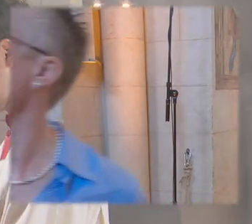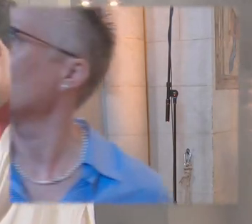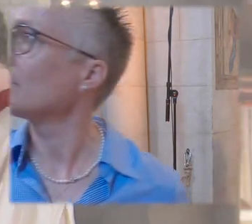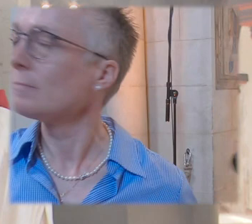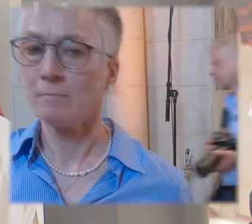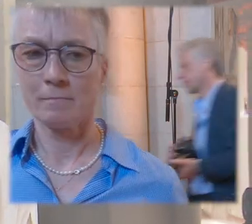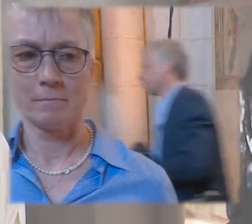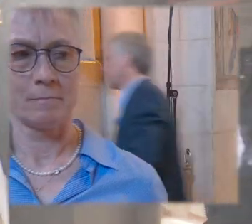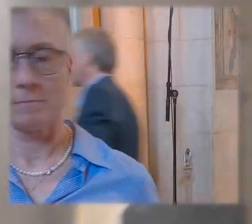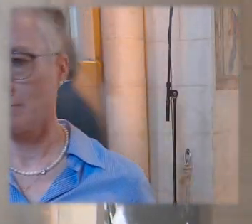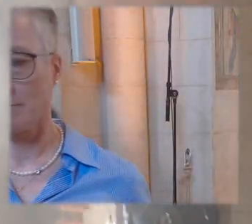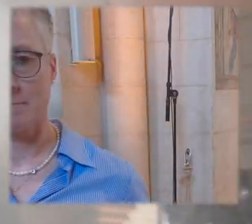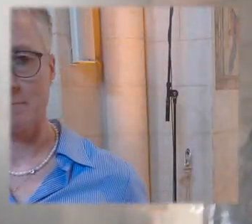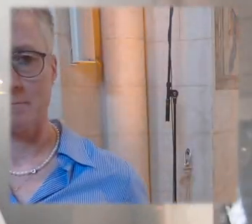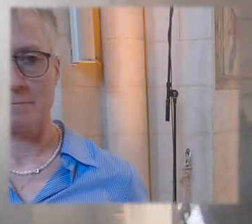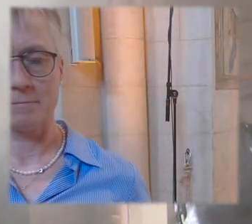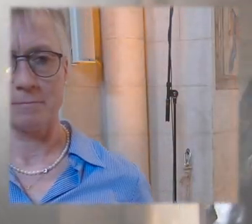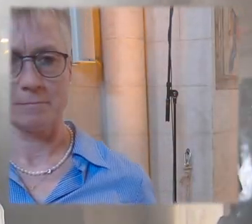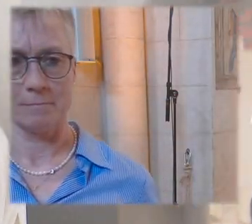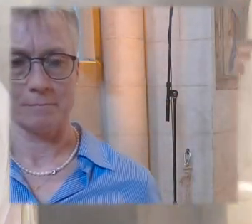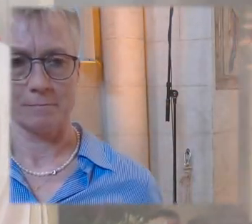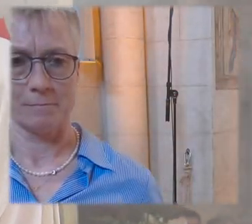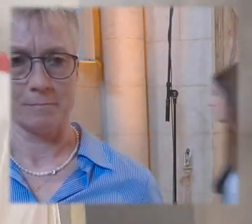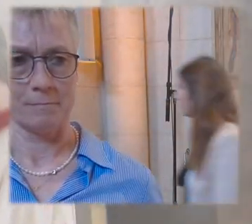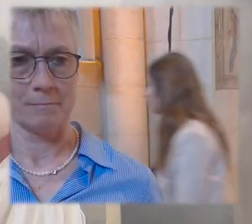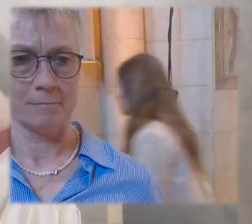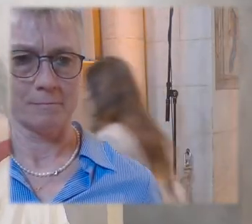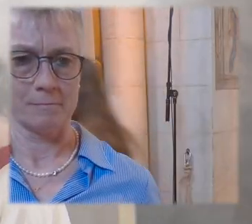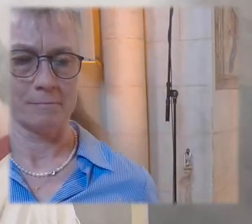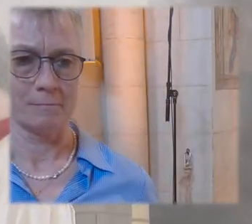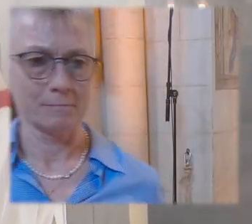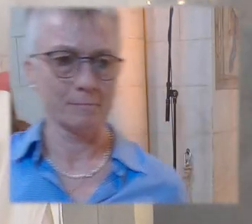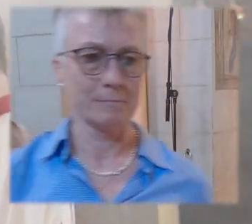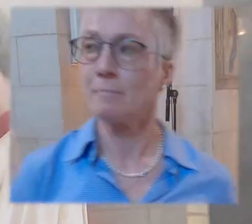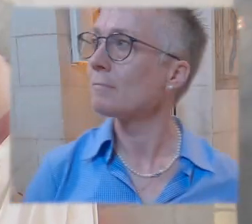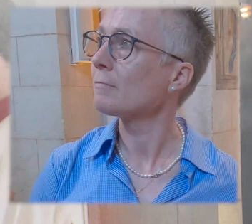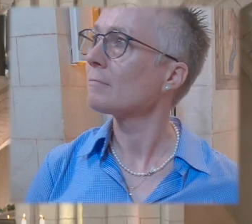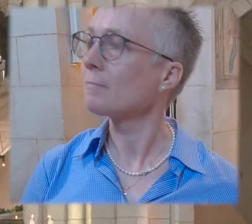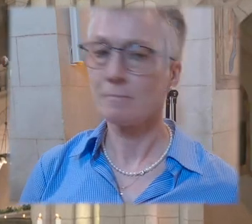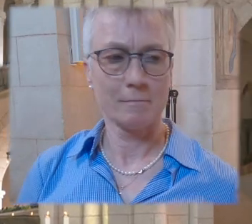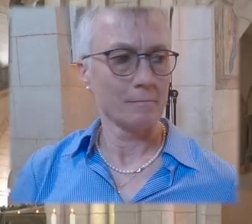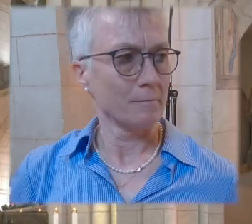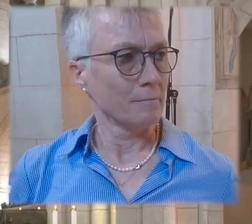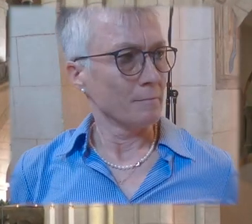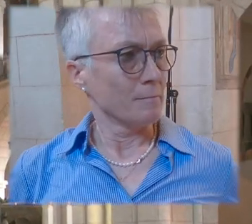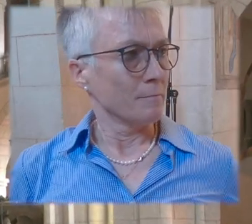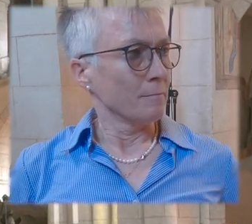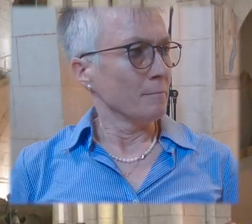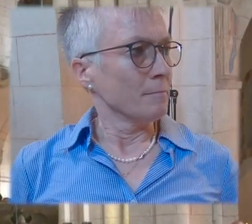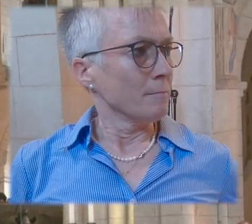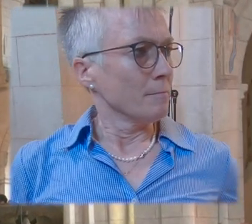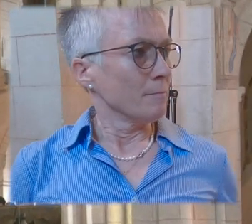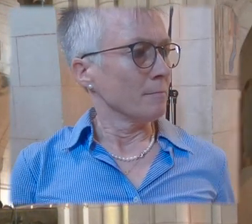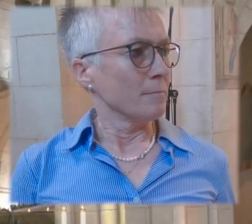Kardinal Kurt Koch, der Präsident des Rates zur Förderung der Einheit der Christen, Nachfolger